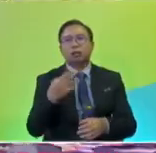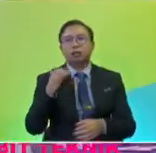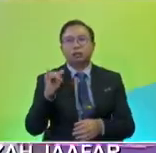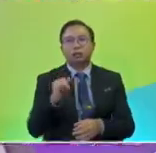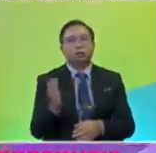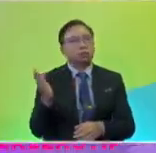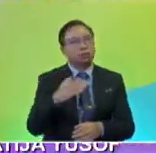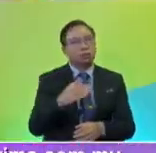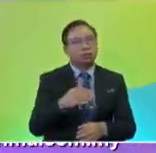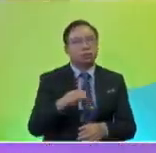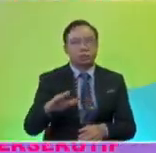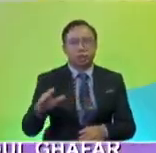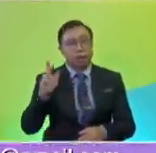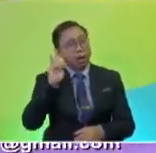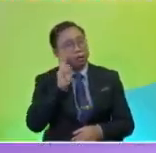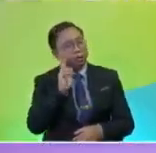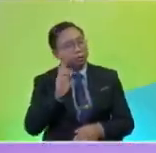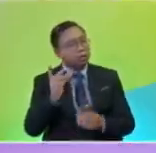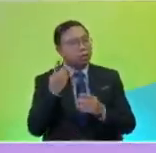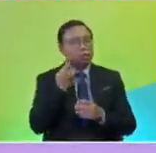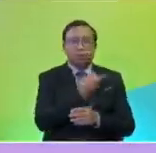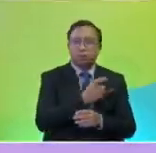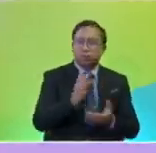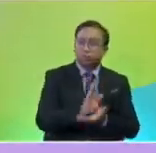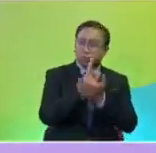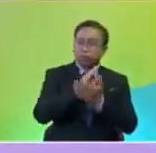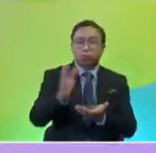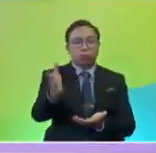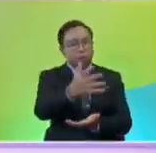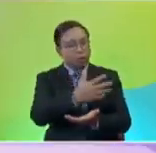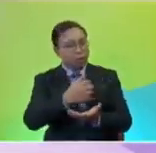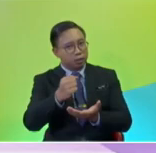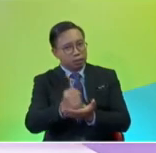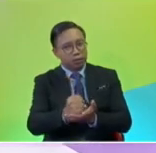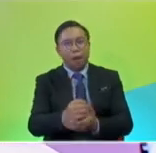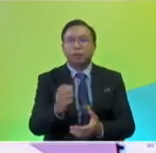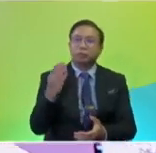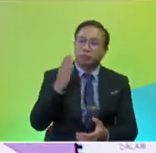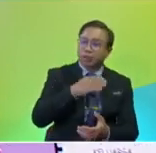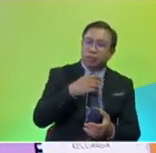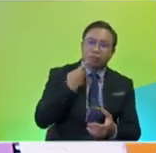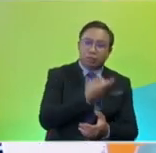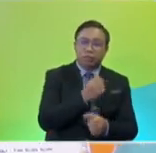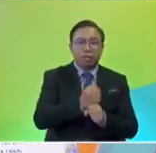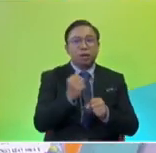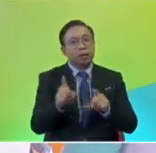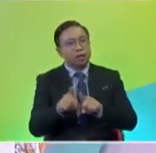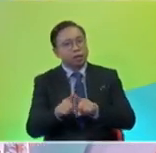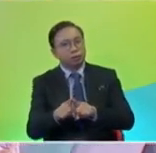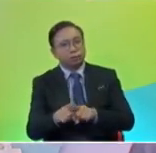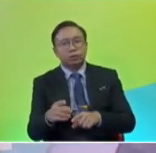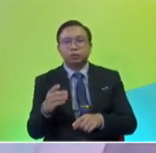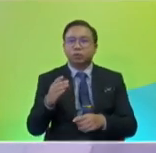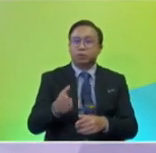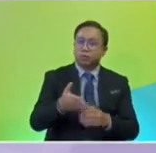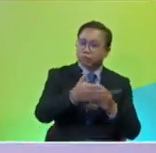Hei, mari adik kakak kita bantu semua. Mari kita bekerjasama,